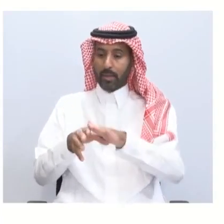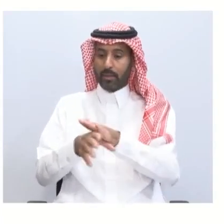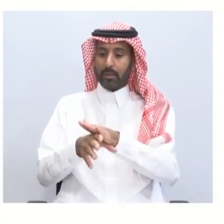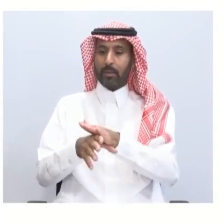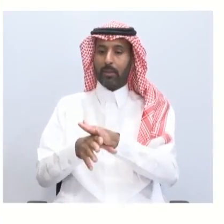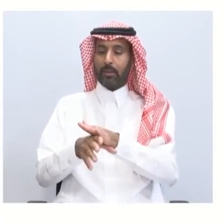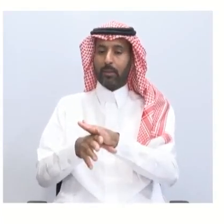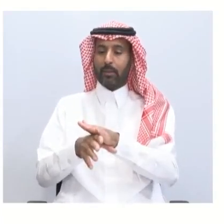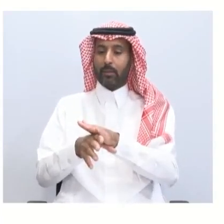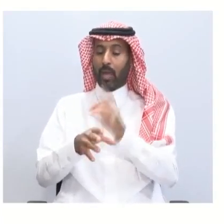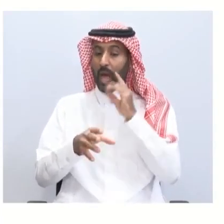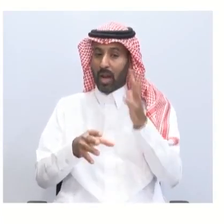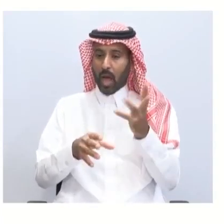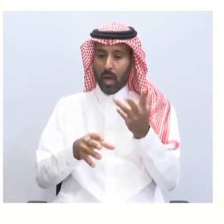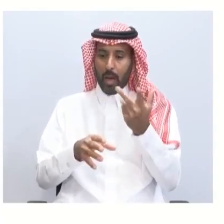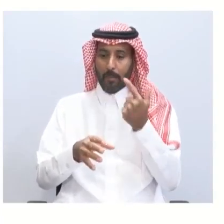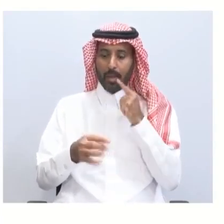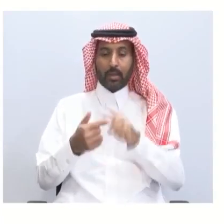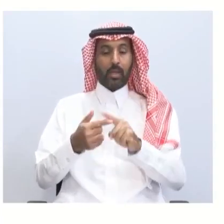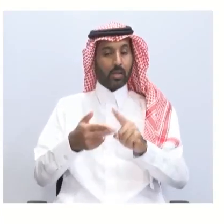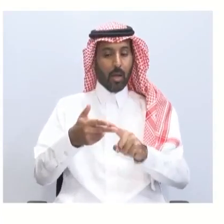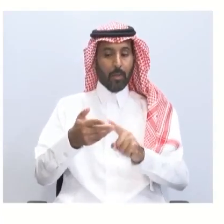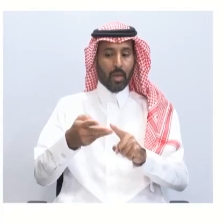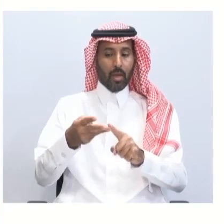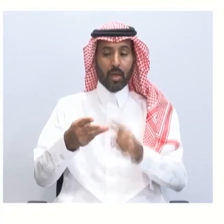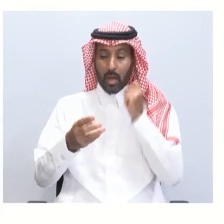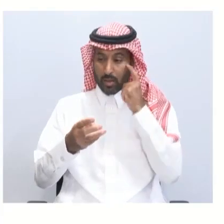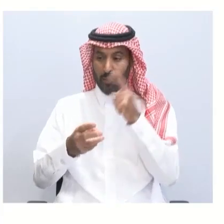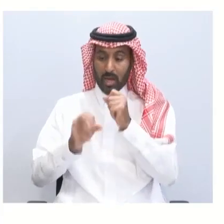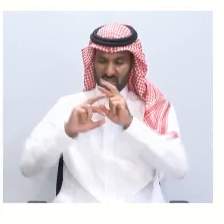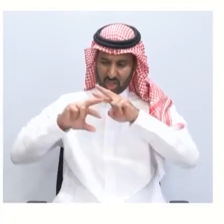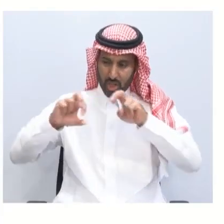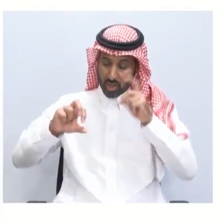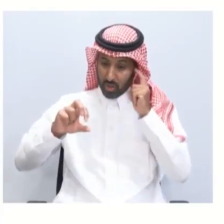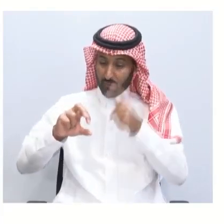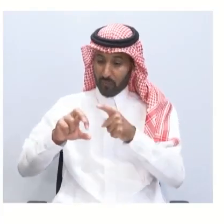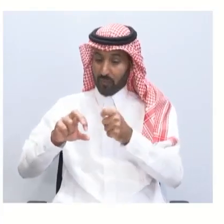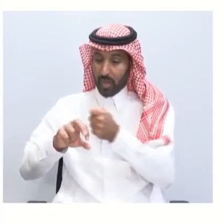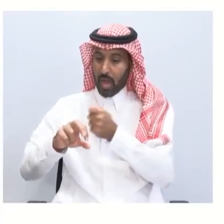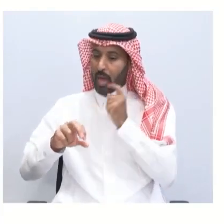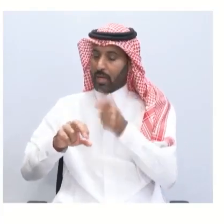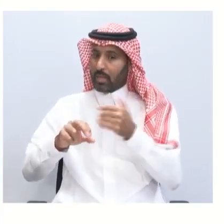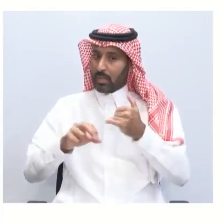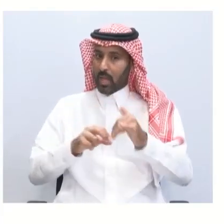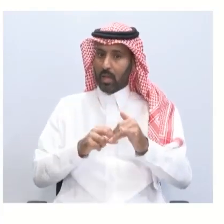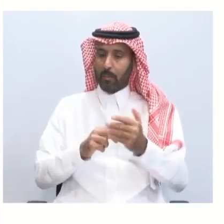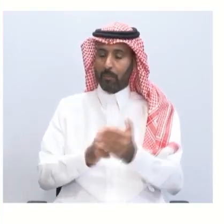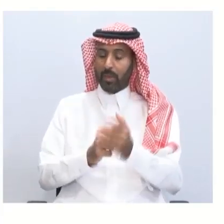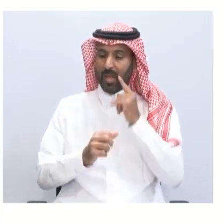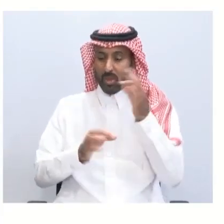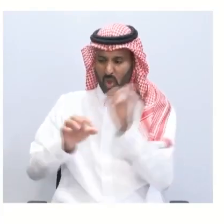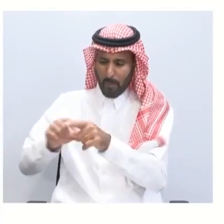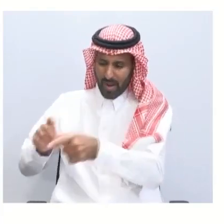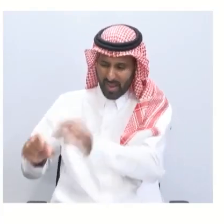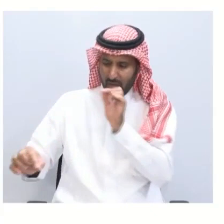كمواطن رقمي رابعا اكتشف اساليب طعم